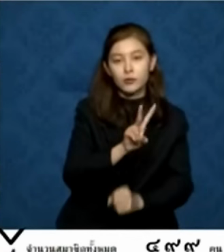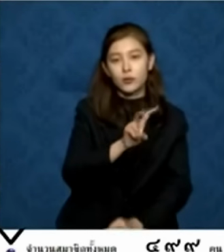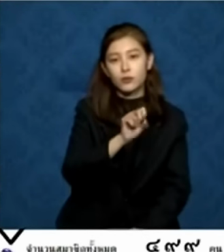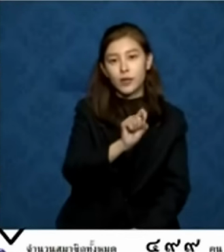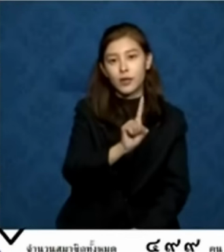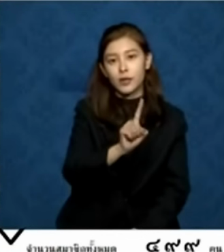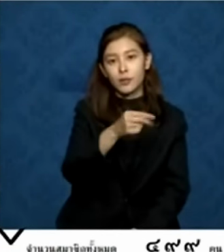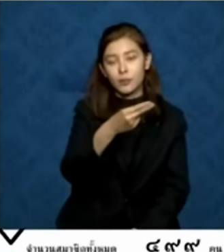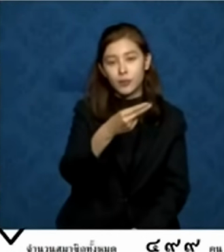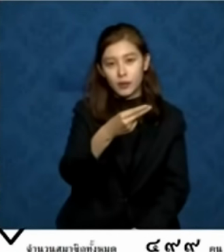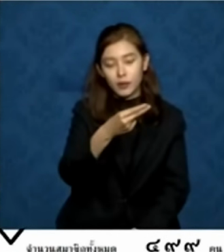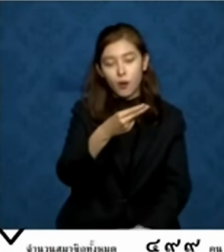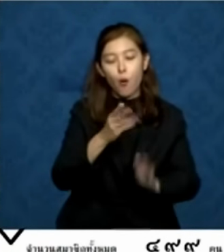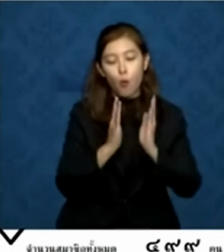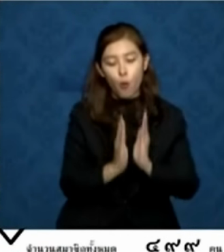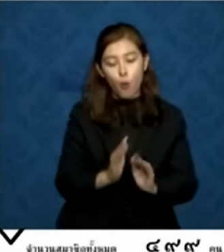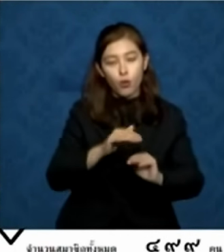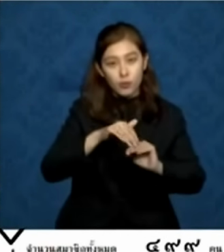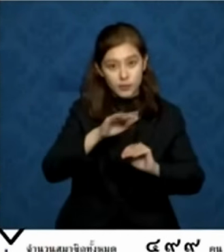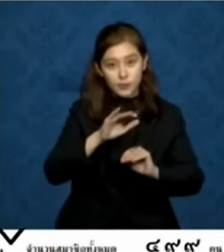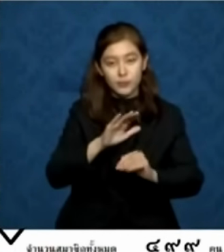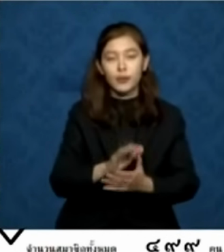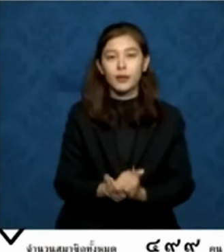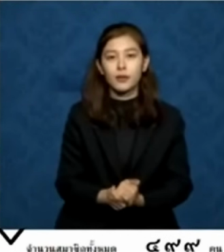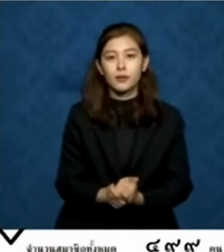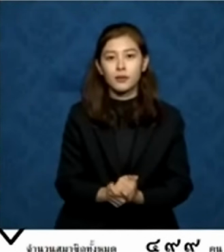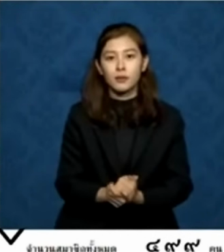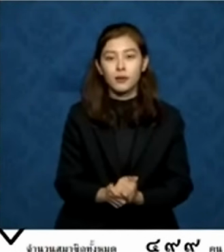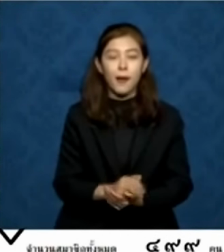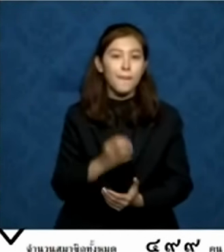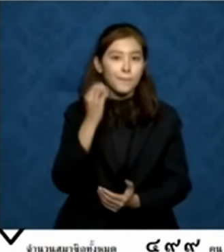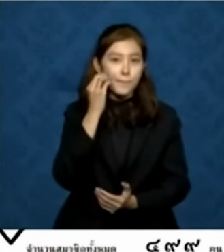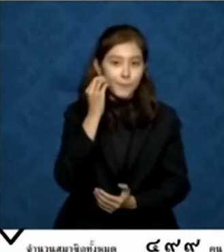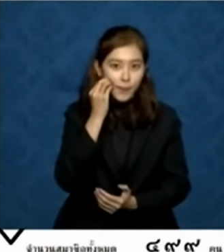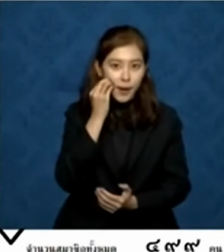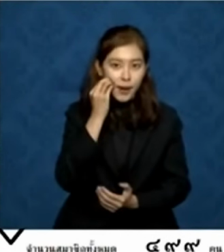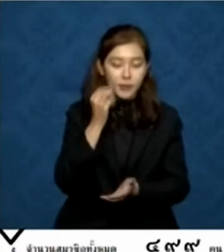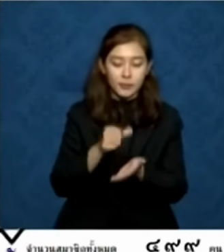115,281 รายสนับสนุนการพัฒนาและปรับปรุงบ้านมั่นคง